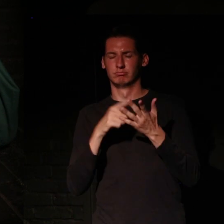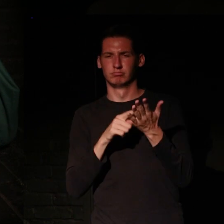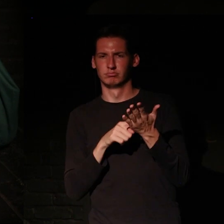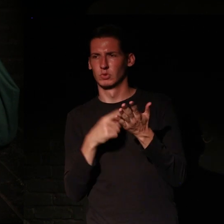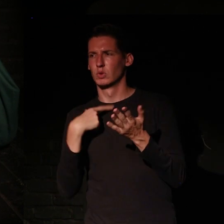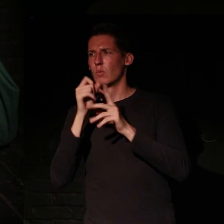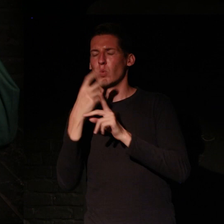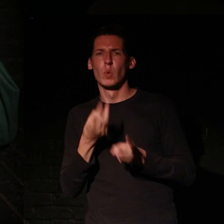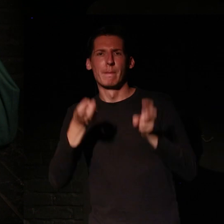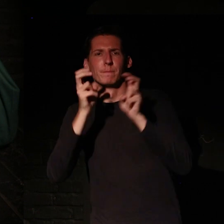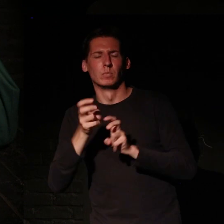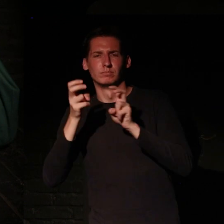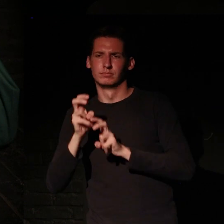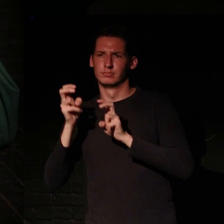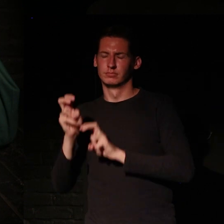Powstawały